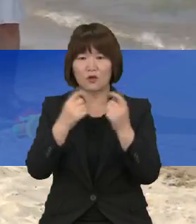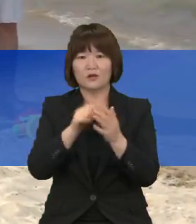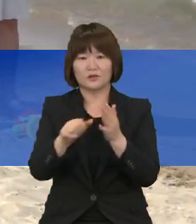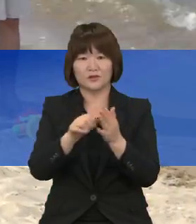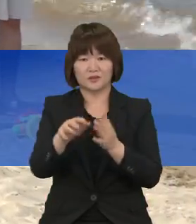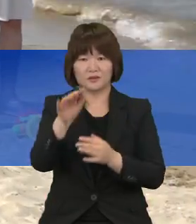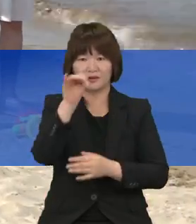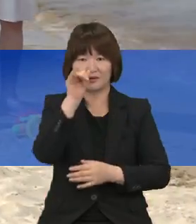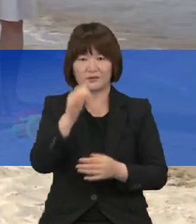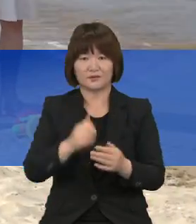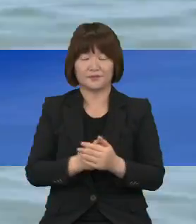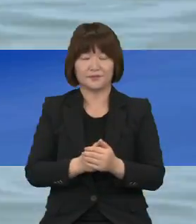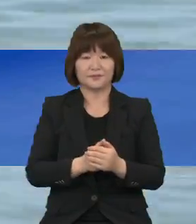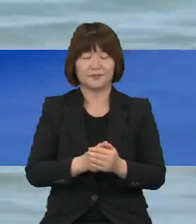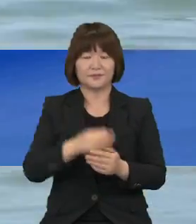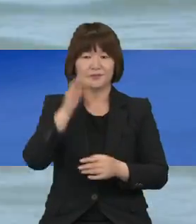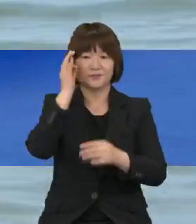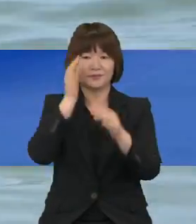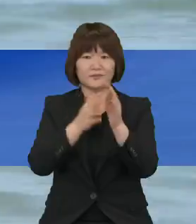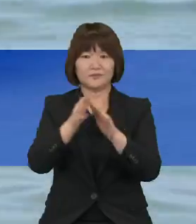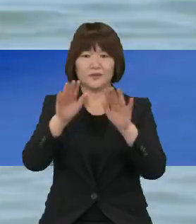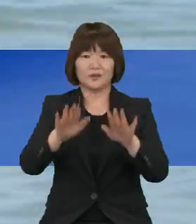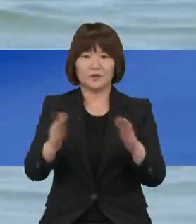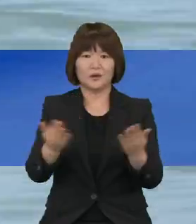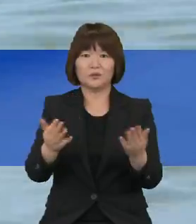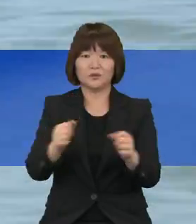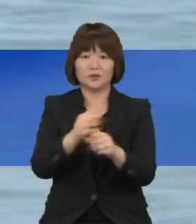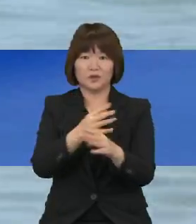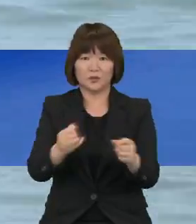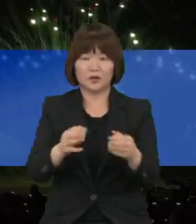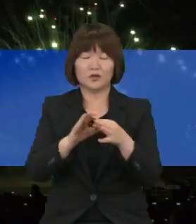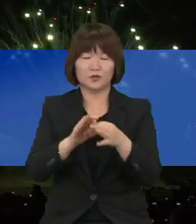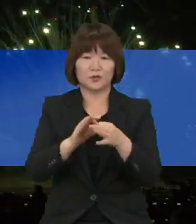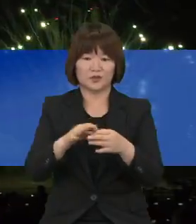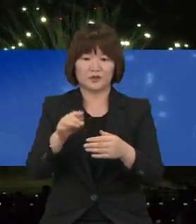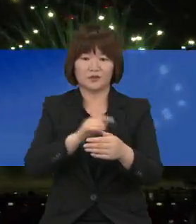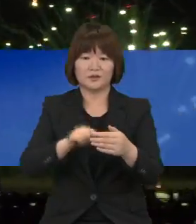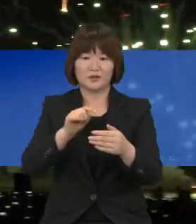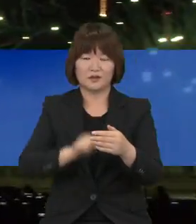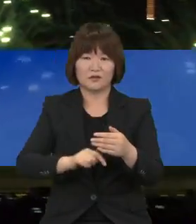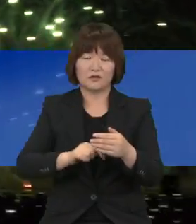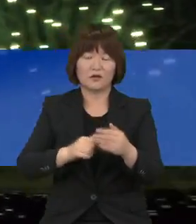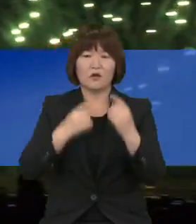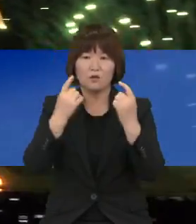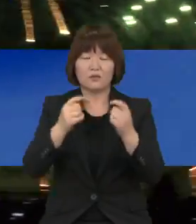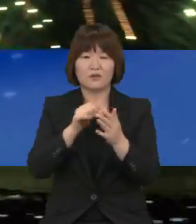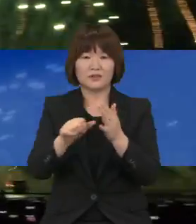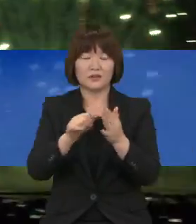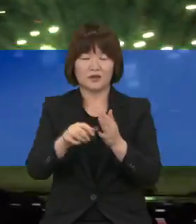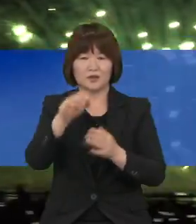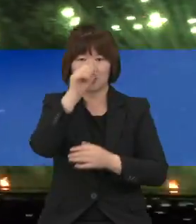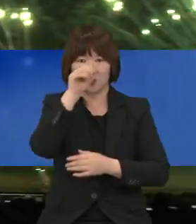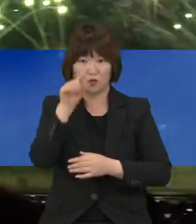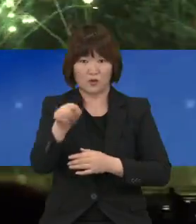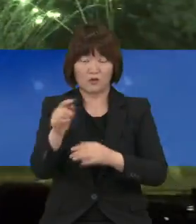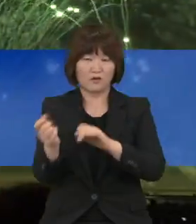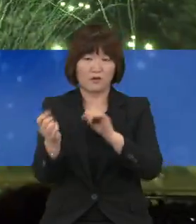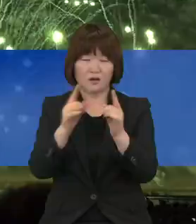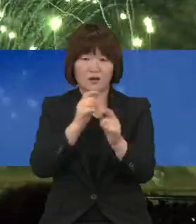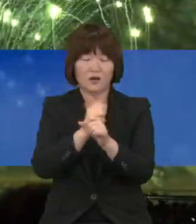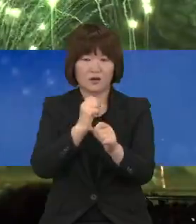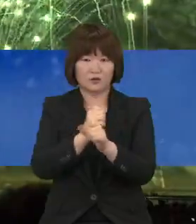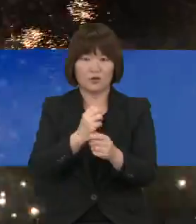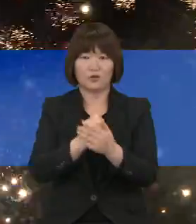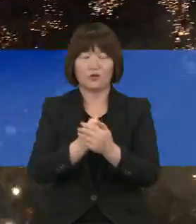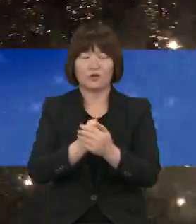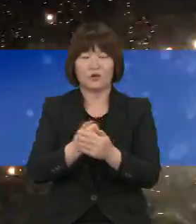콘텐츠를 보유하고 있습니다. 포항시는 이번 업무 협약을 통해 우리 지역 관광 자원의 강점을 살리고 글로벌 해양 문화